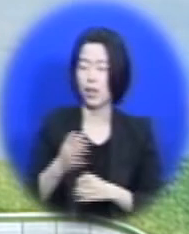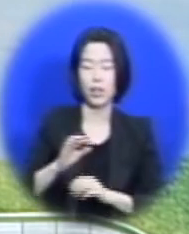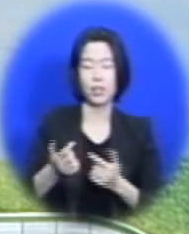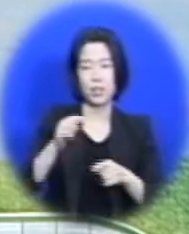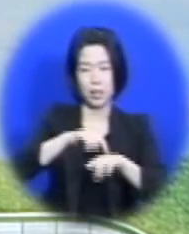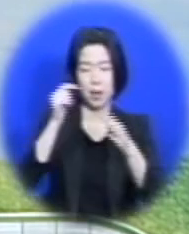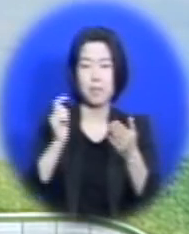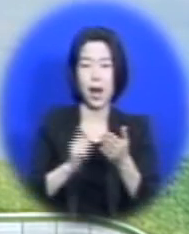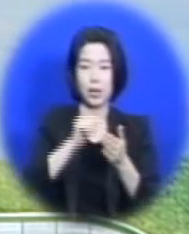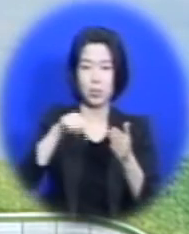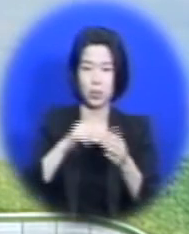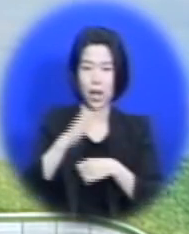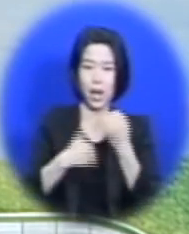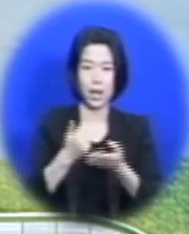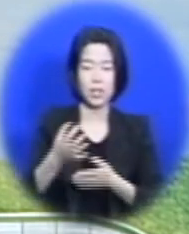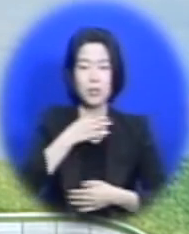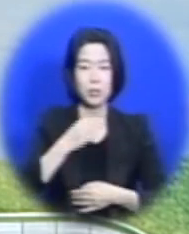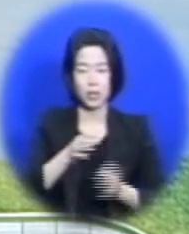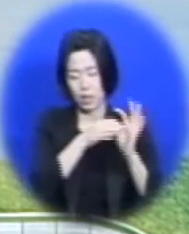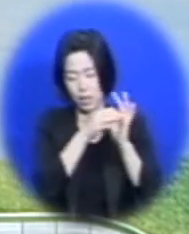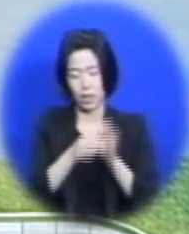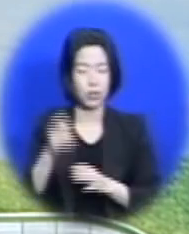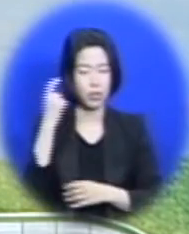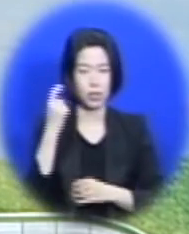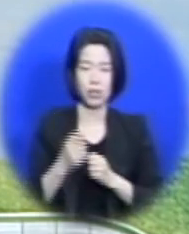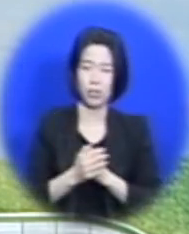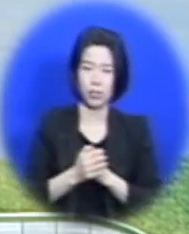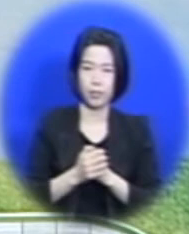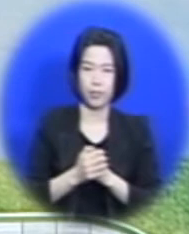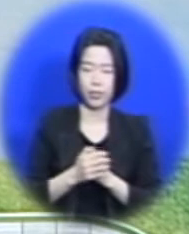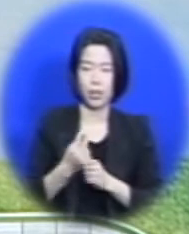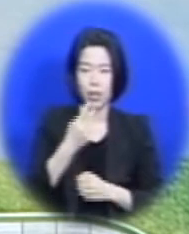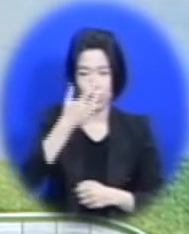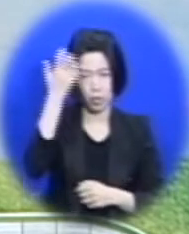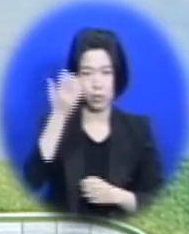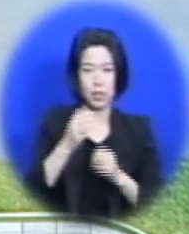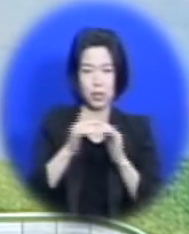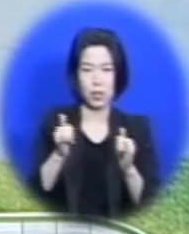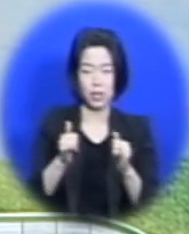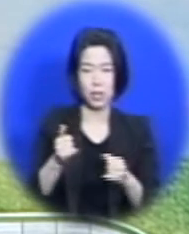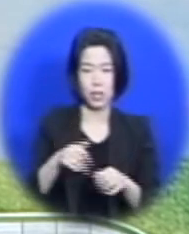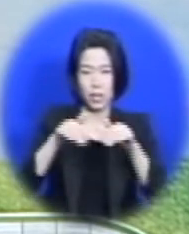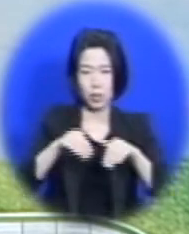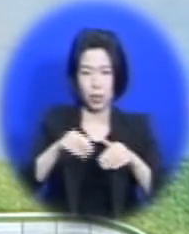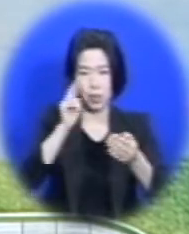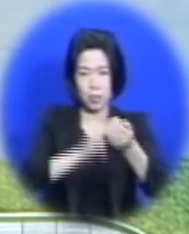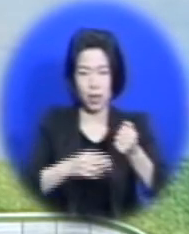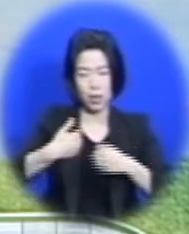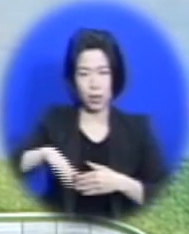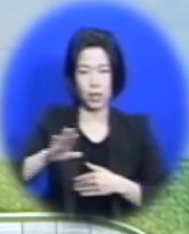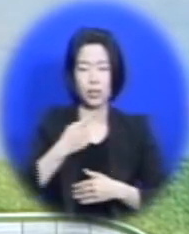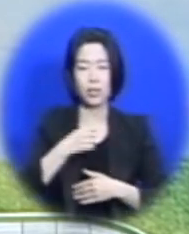마음에 하나님의 음성이 계속 들린 겁니다, 요셉에게. 요셉이 노예로 팔려갔던 날